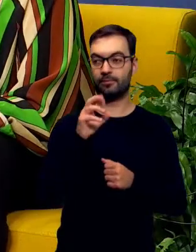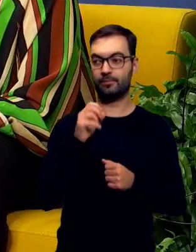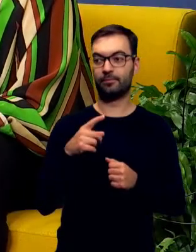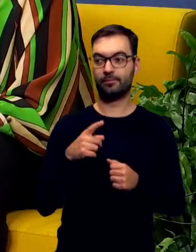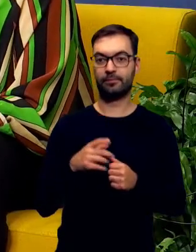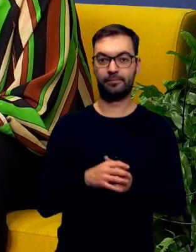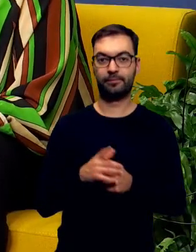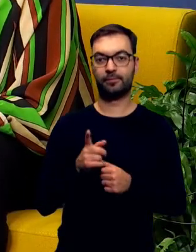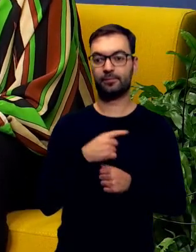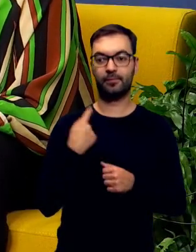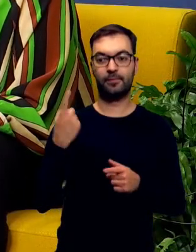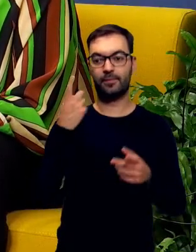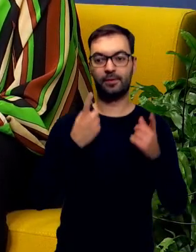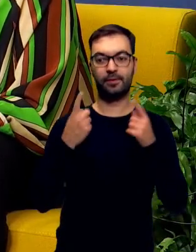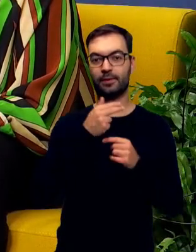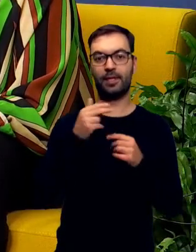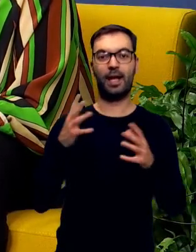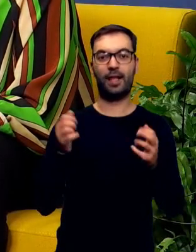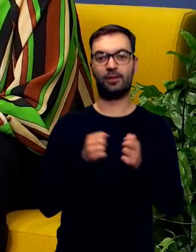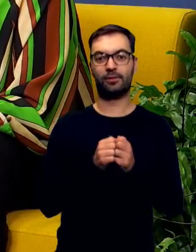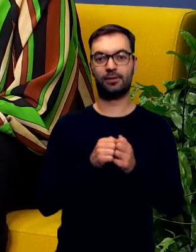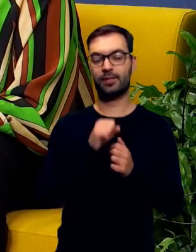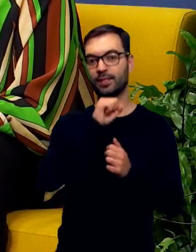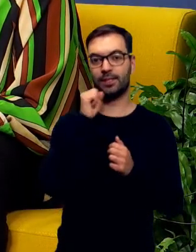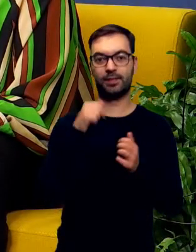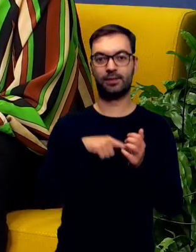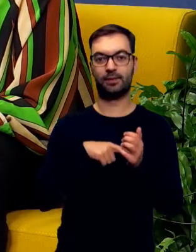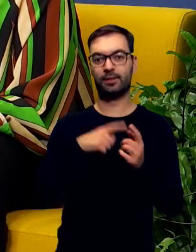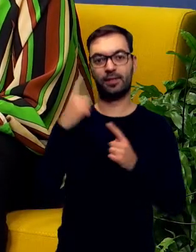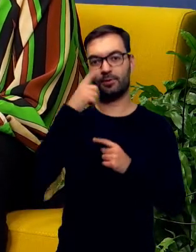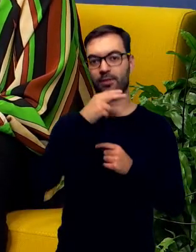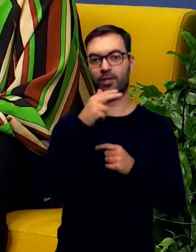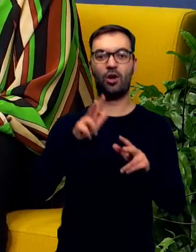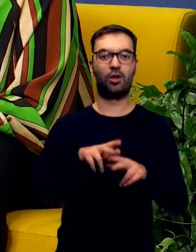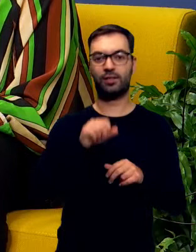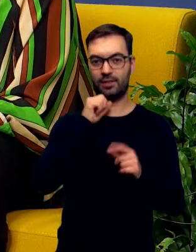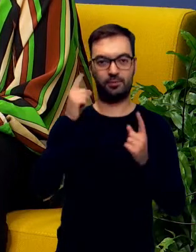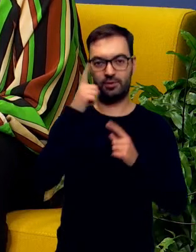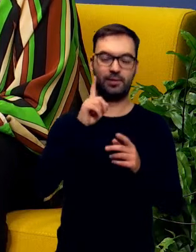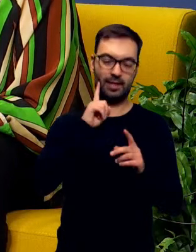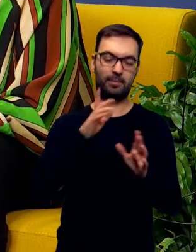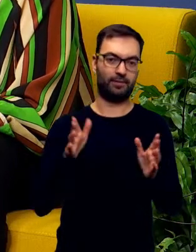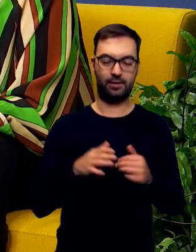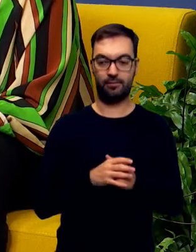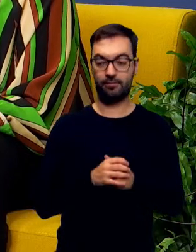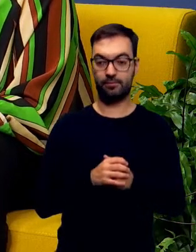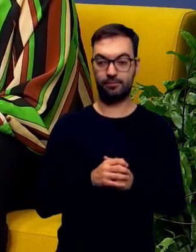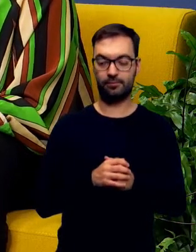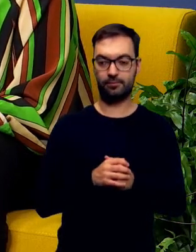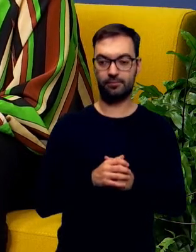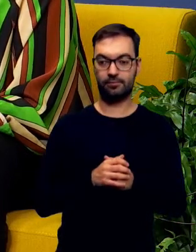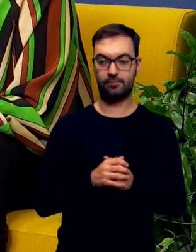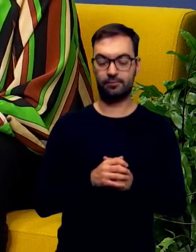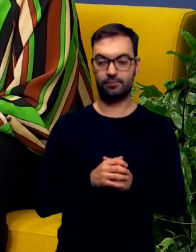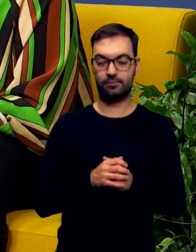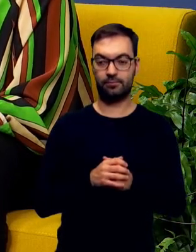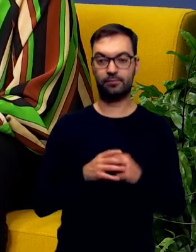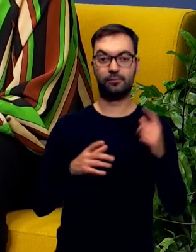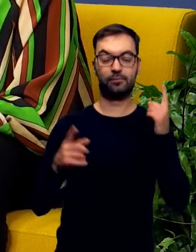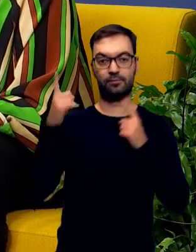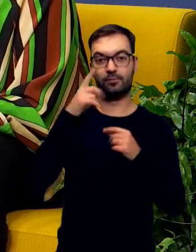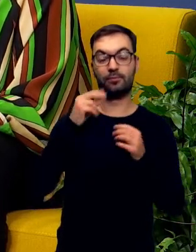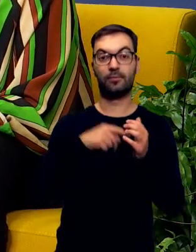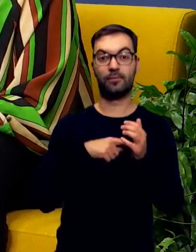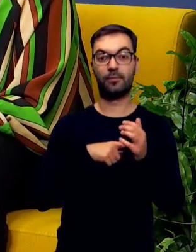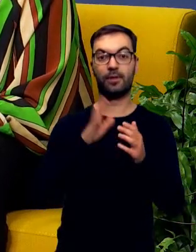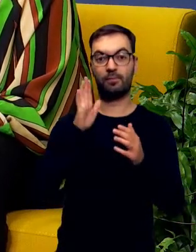my myśląc o ratownikach, nigdy właściwie nie myślimy o ich rodzinach. Taka jest prawda. Myślimy o tym,